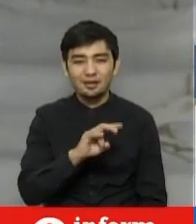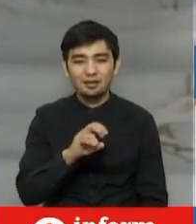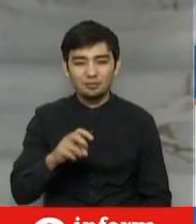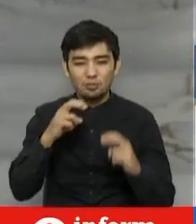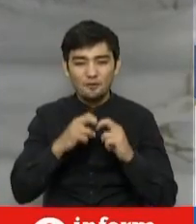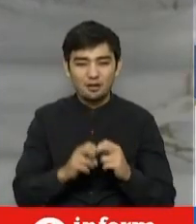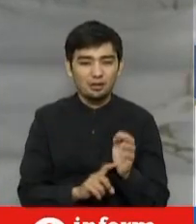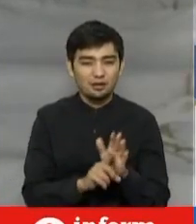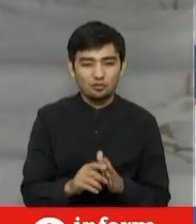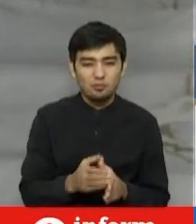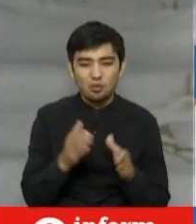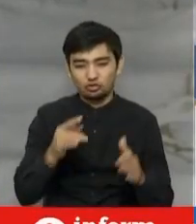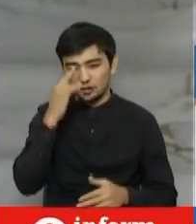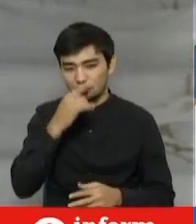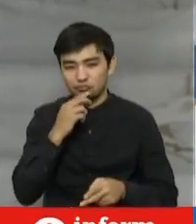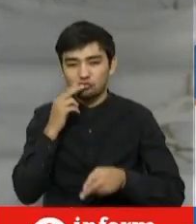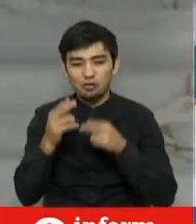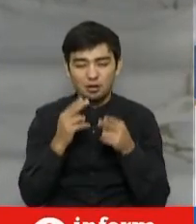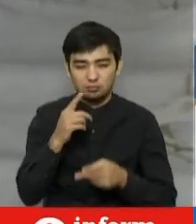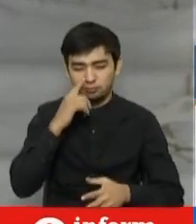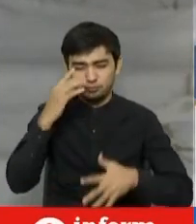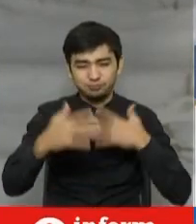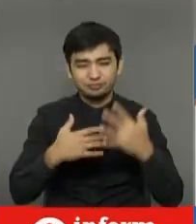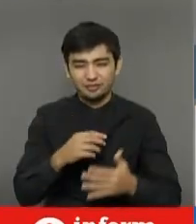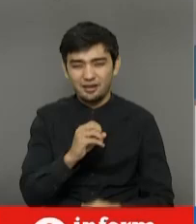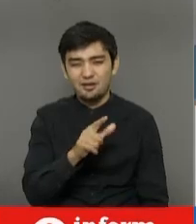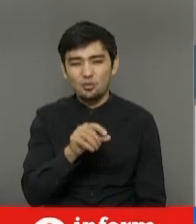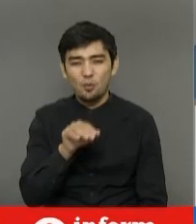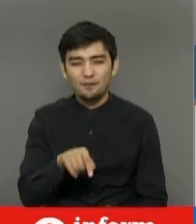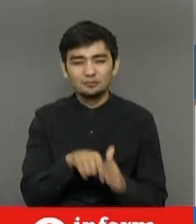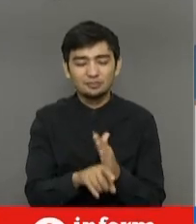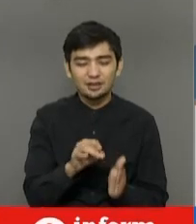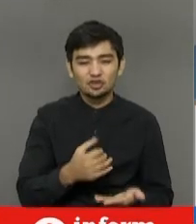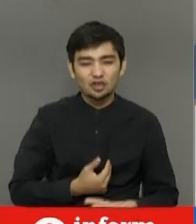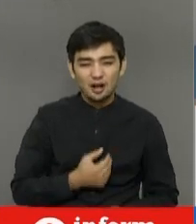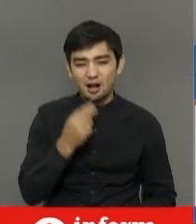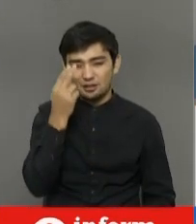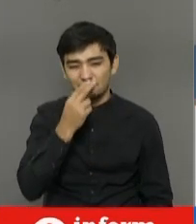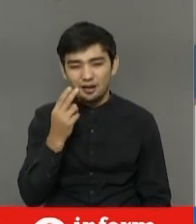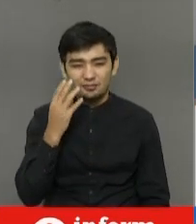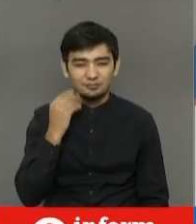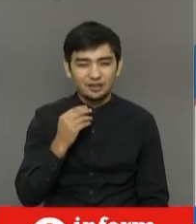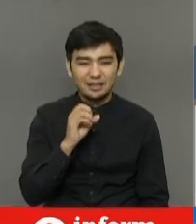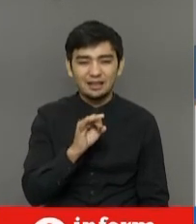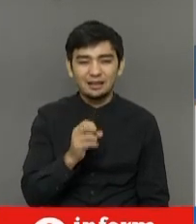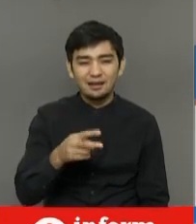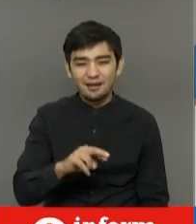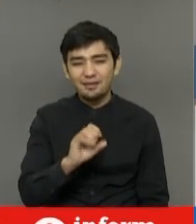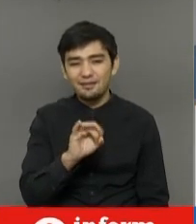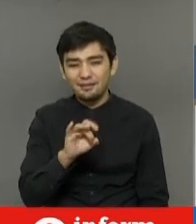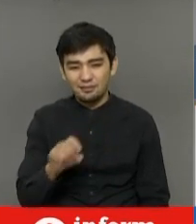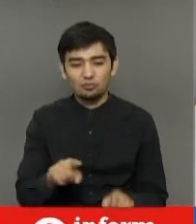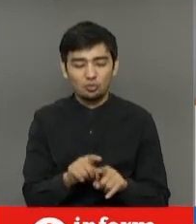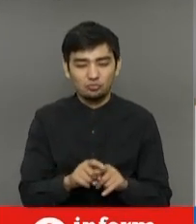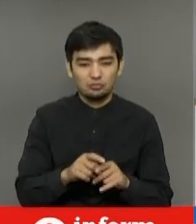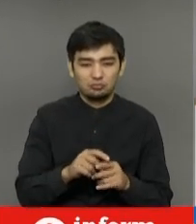время все больше казахстанцев жалуются на путаницу на портале ЕГОВ. Житель столицы, журналист Илья Рыбин, не стал исключением. Недавно